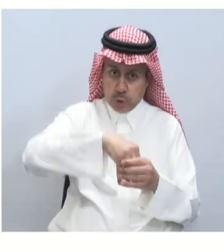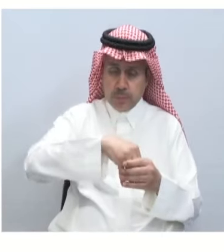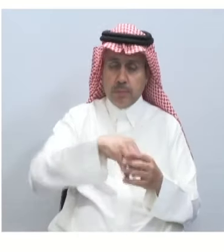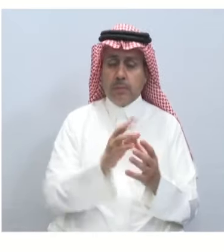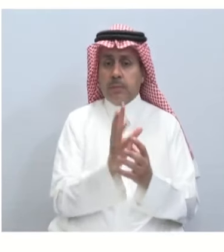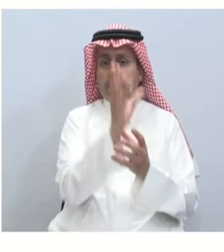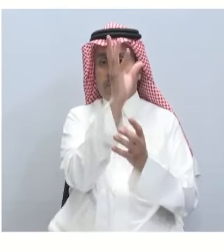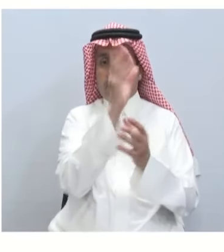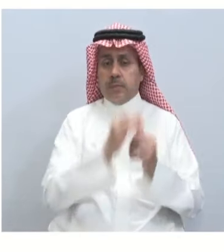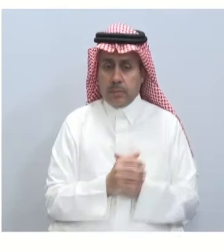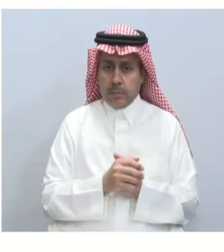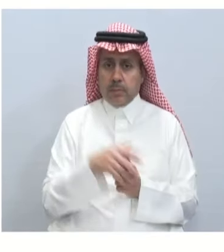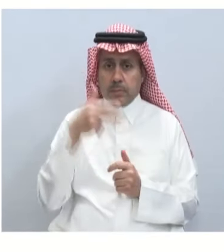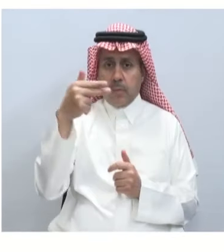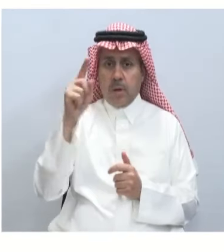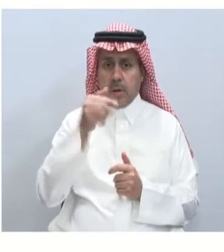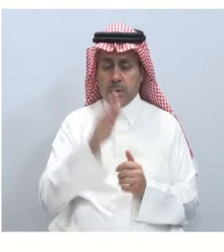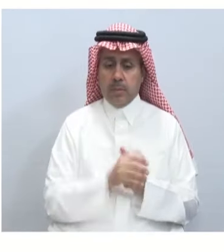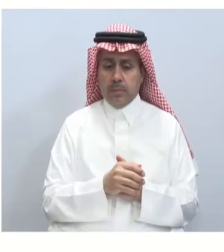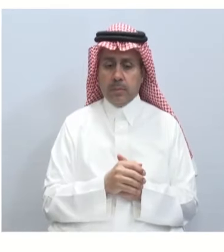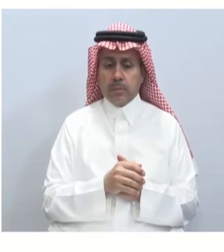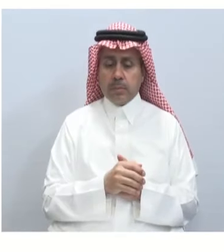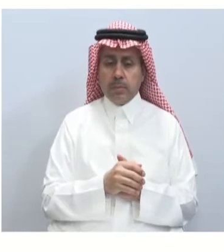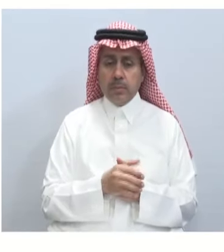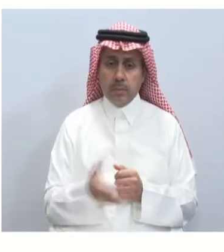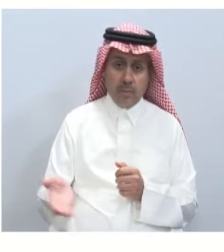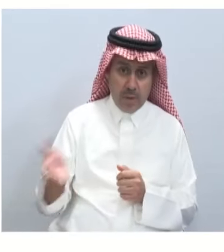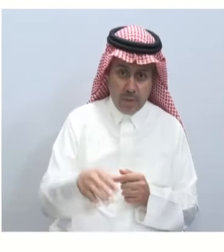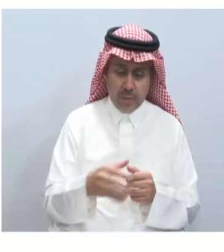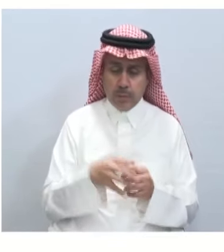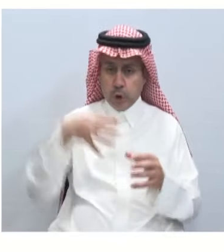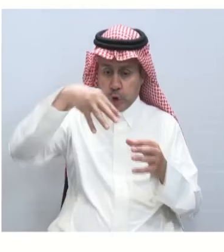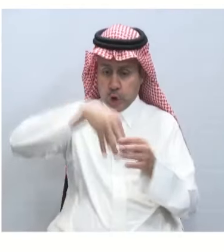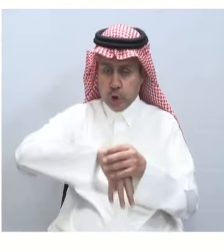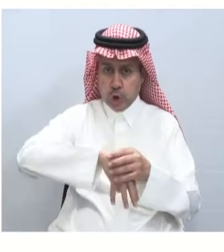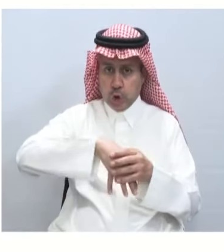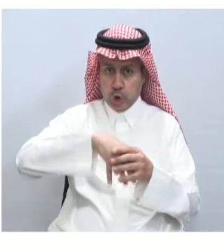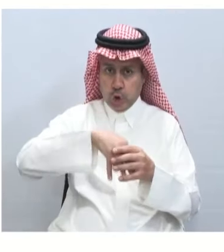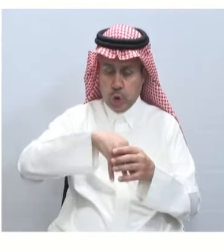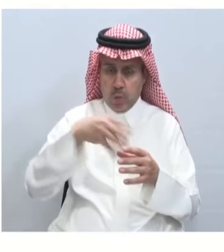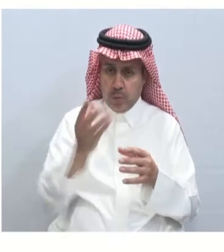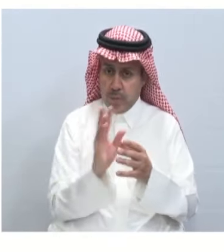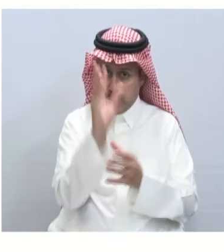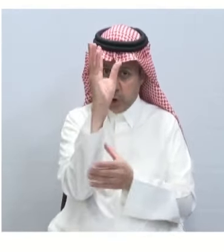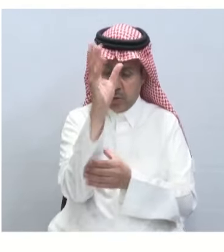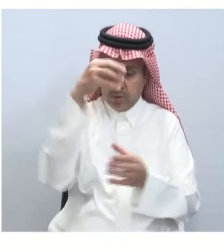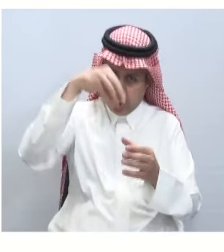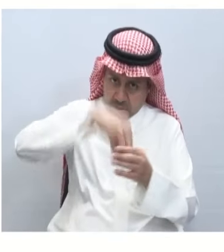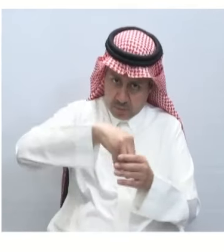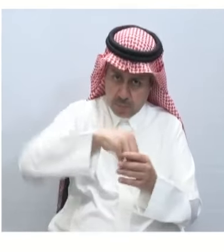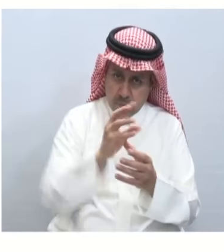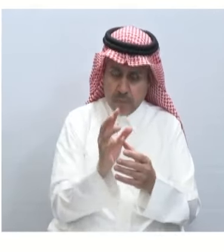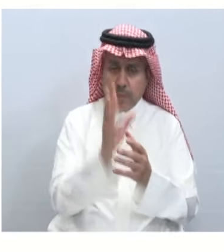هو الغرس الغرس دفن جذور الفسيله فسيله الشجره في